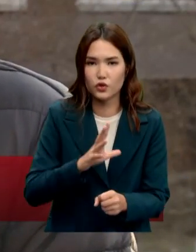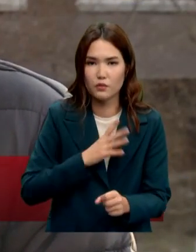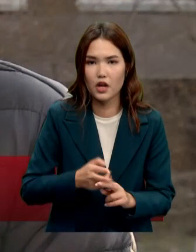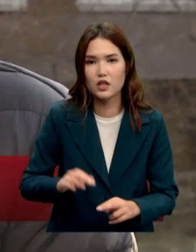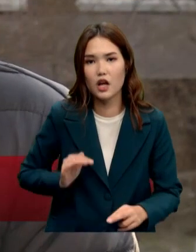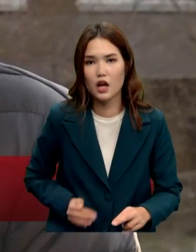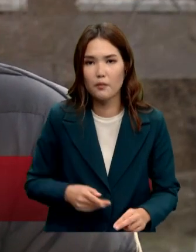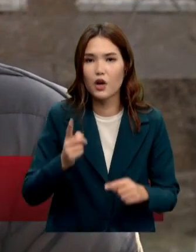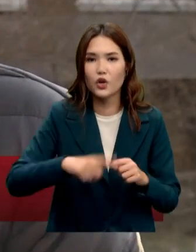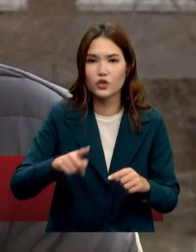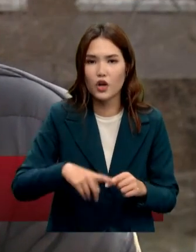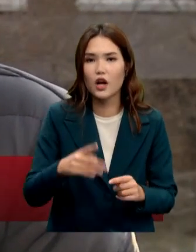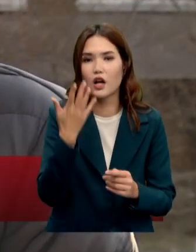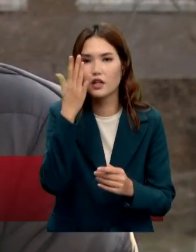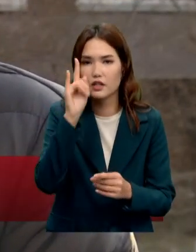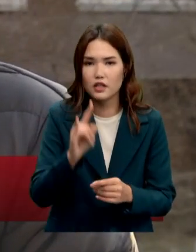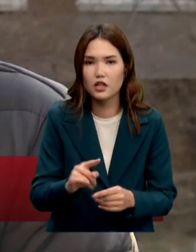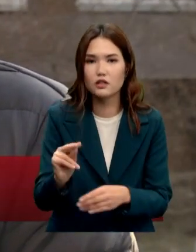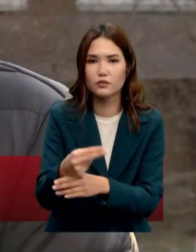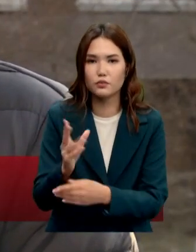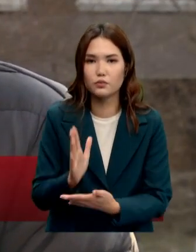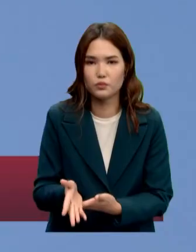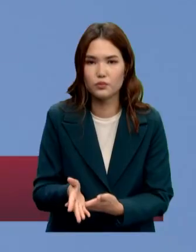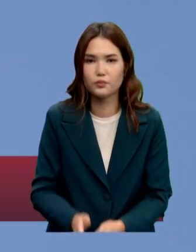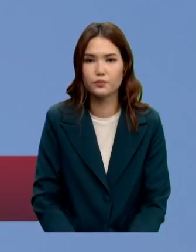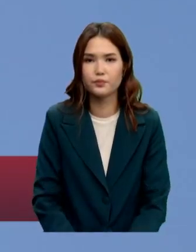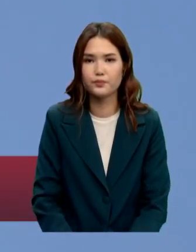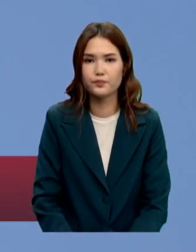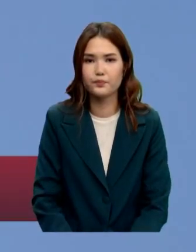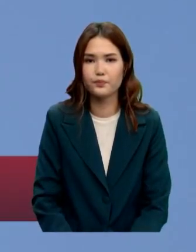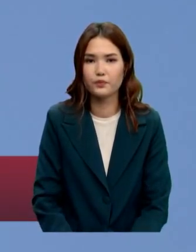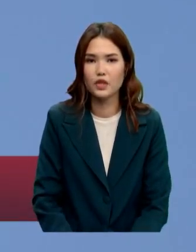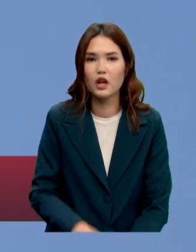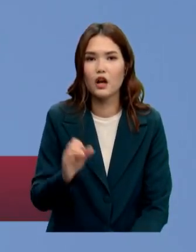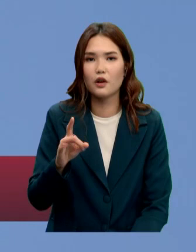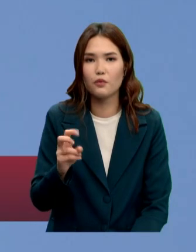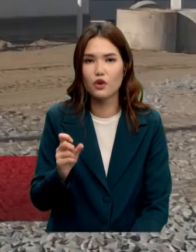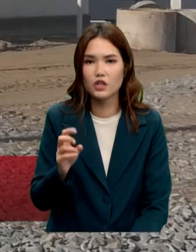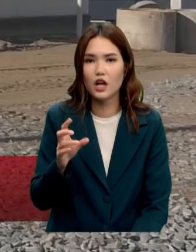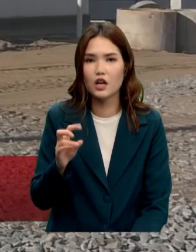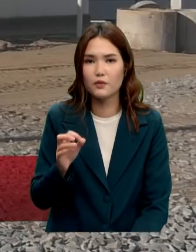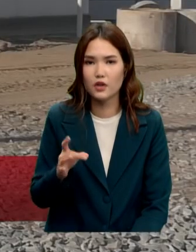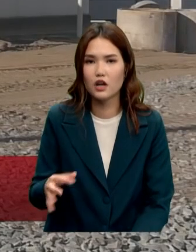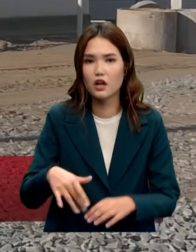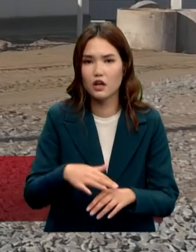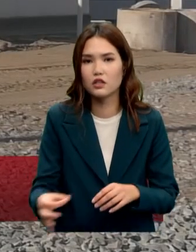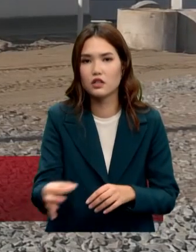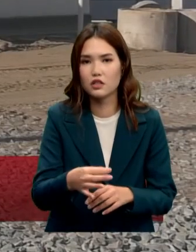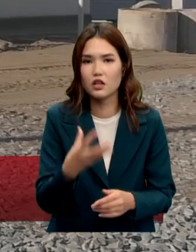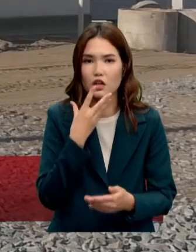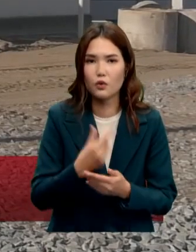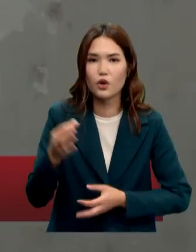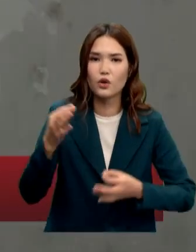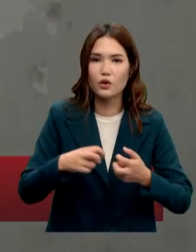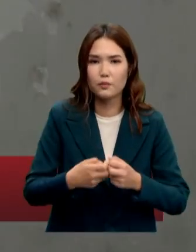компания жақын арада терезелерін бітеп беретін болады. Былтыр Павлодар қаласының әкімшілігі 168 миллион теңгеге қос